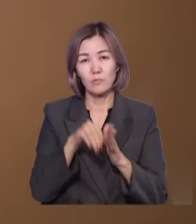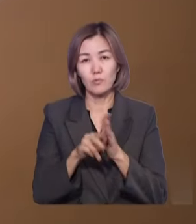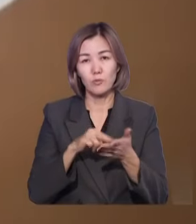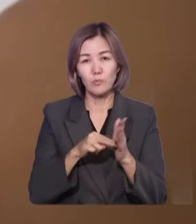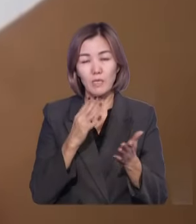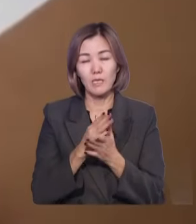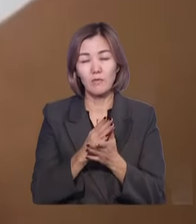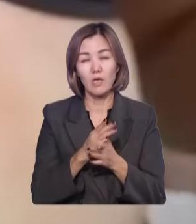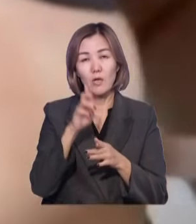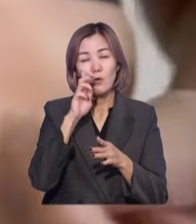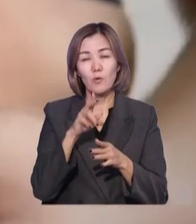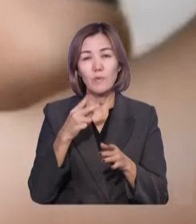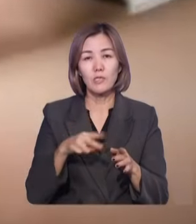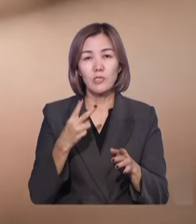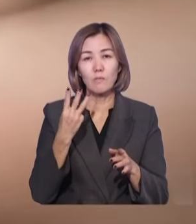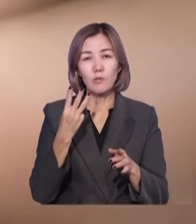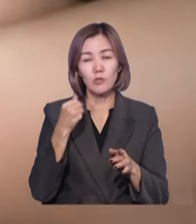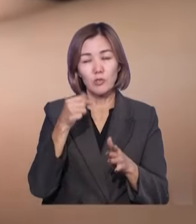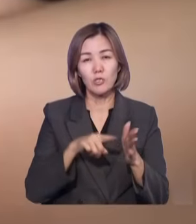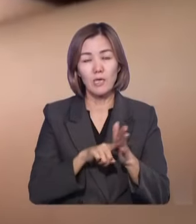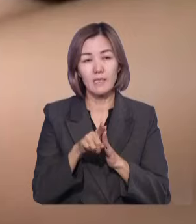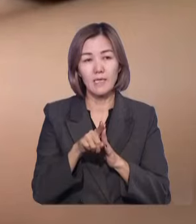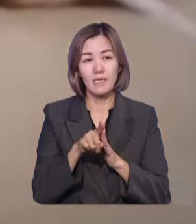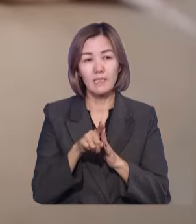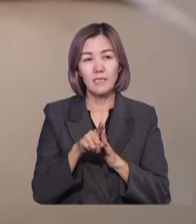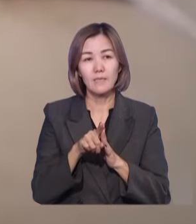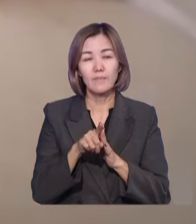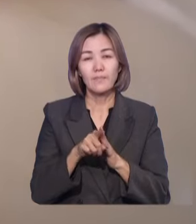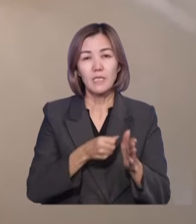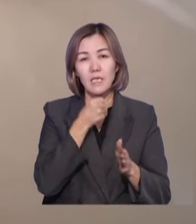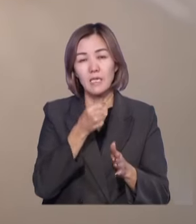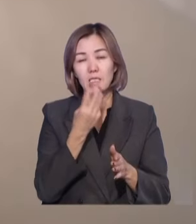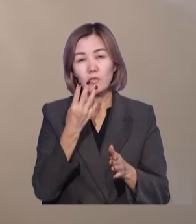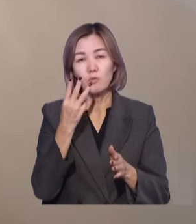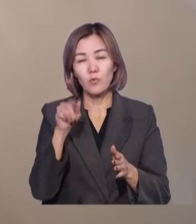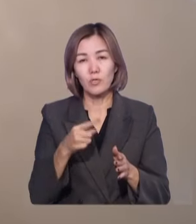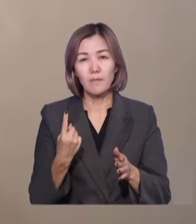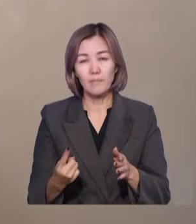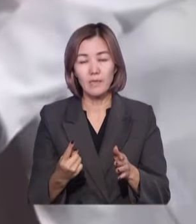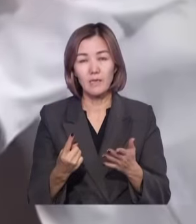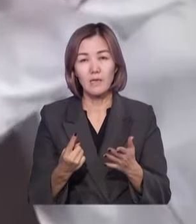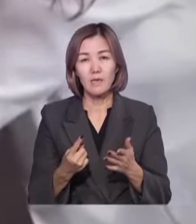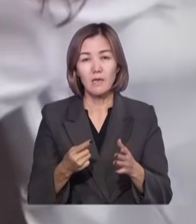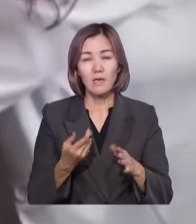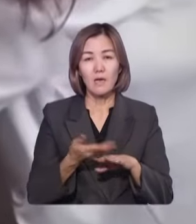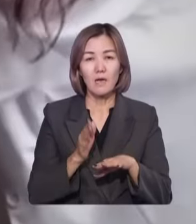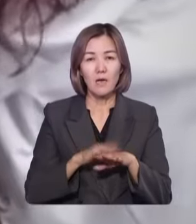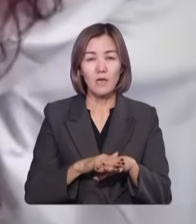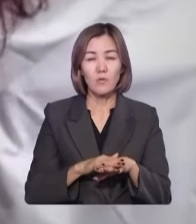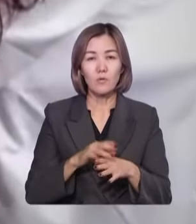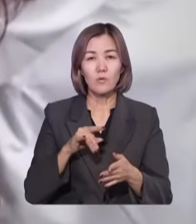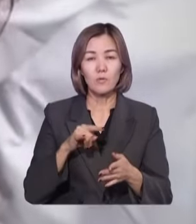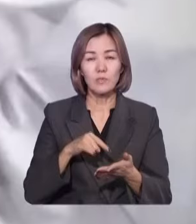жоспарланып отыр. Үкіметтің 2023 жылғы деректеріне сәйкес, ересектердің 1/4-нен астамы артық салмақтан зардап